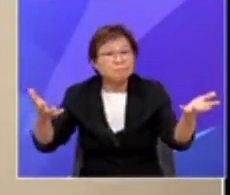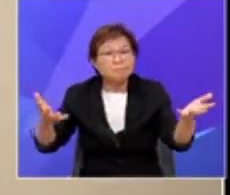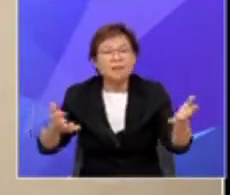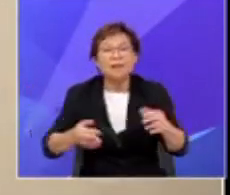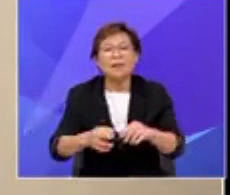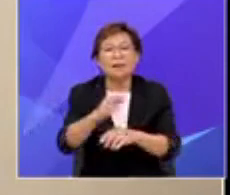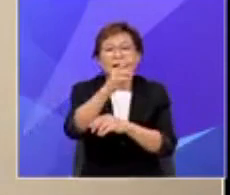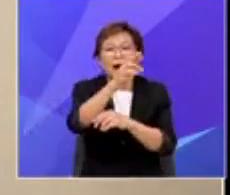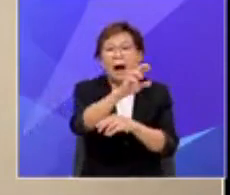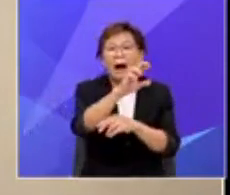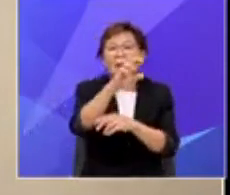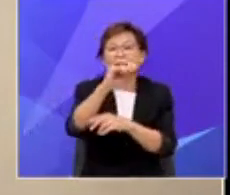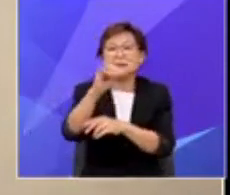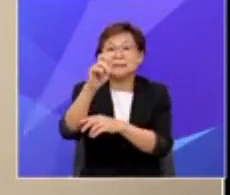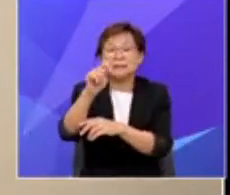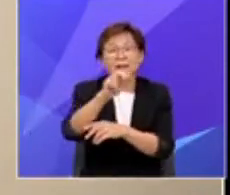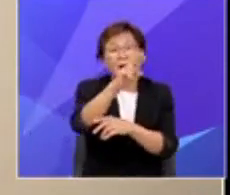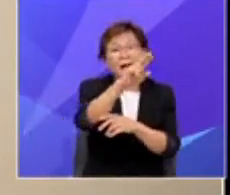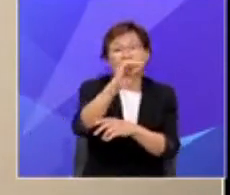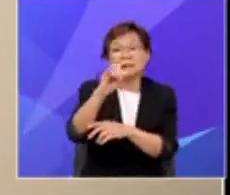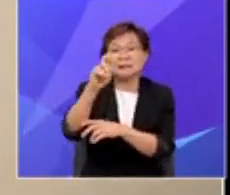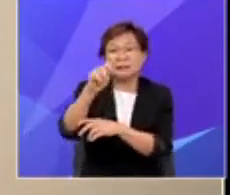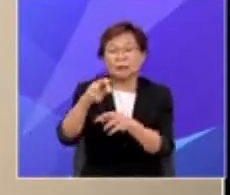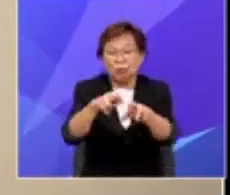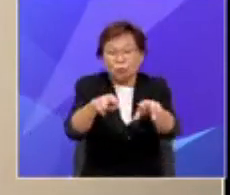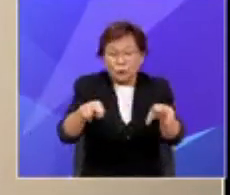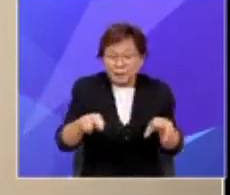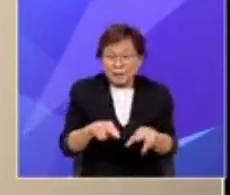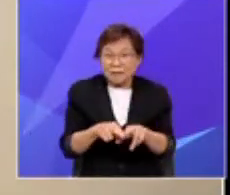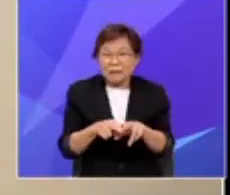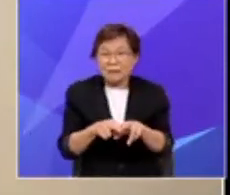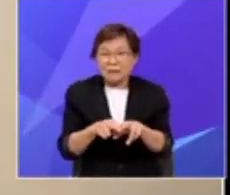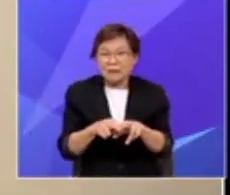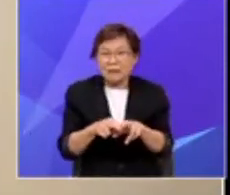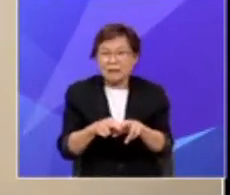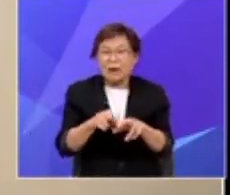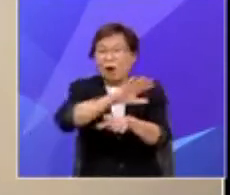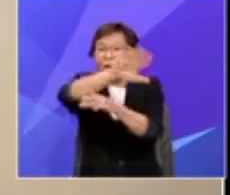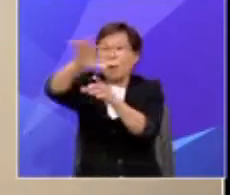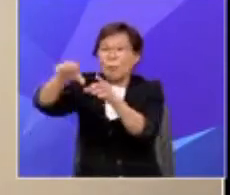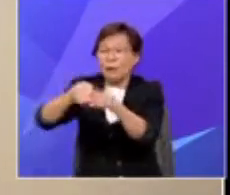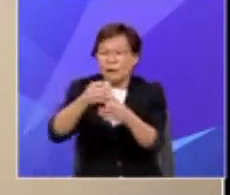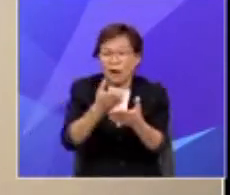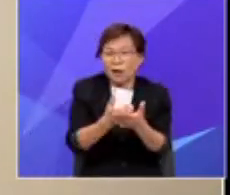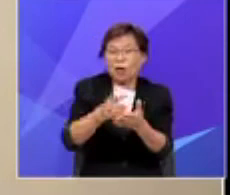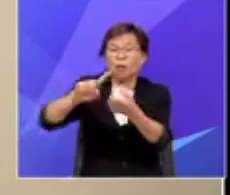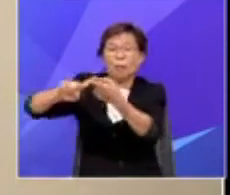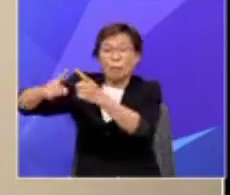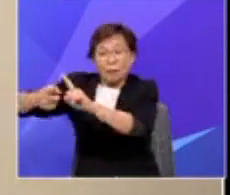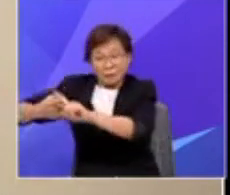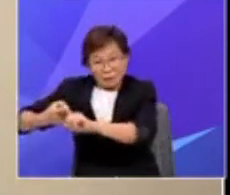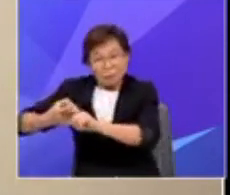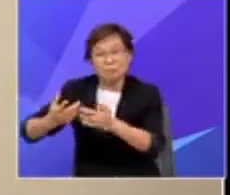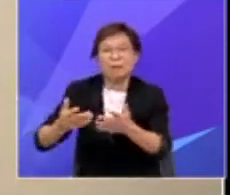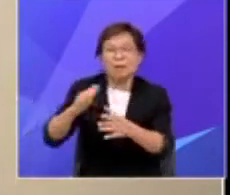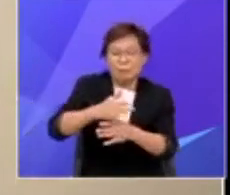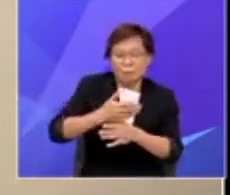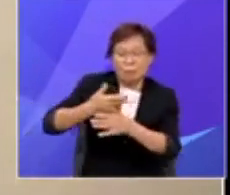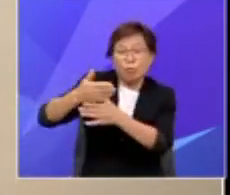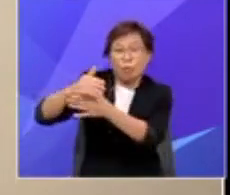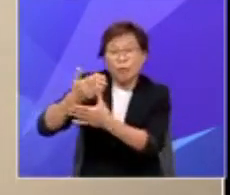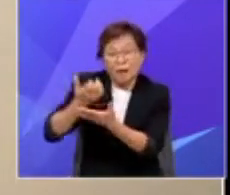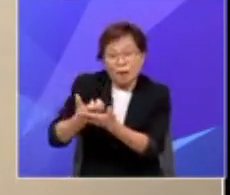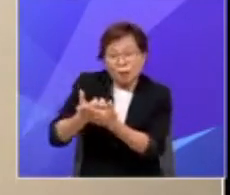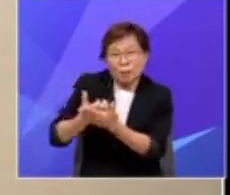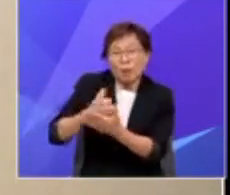Arsyad Joe yaitu er Wisnu AMP comprehensive Economic Partnership ataupun perkongsian